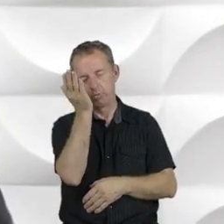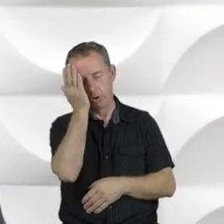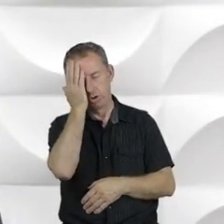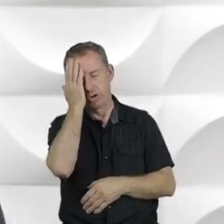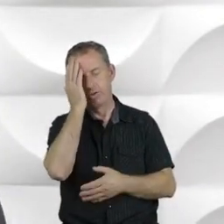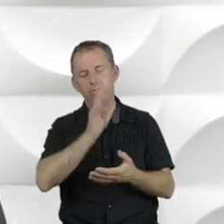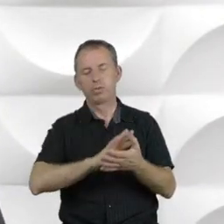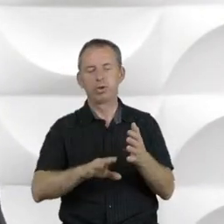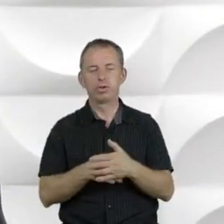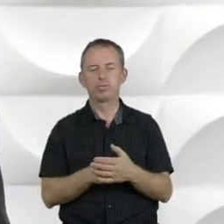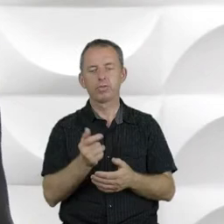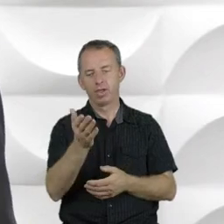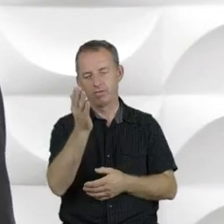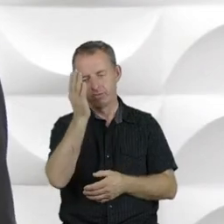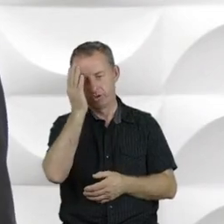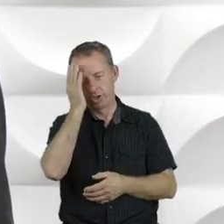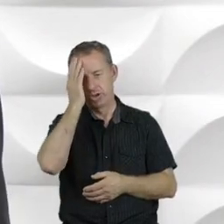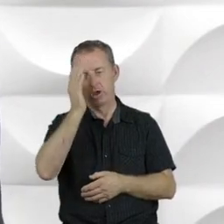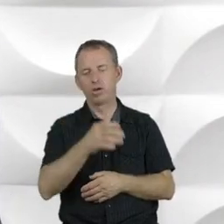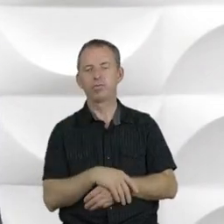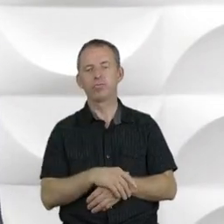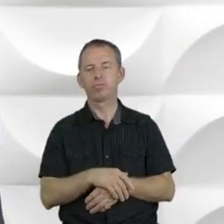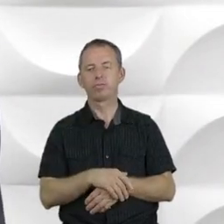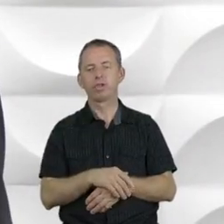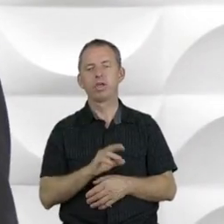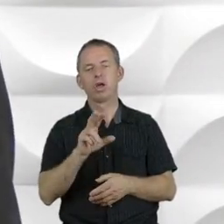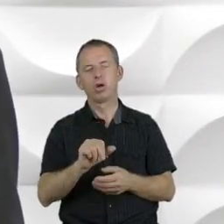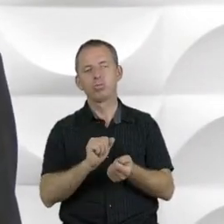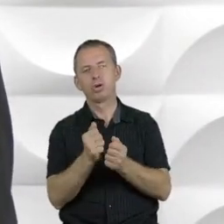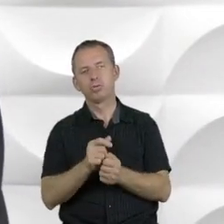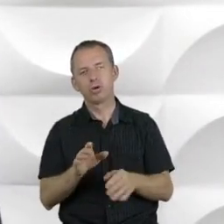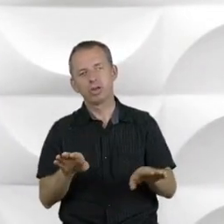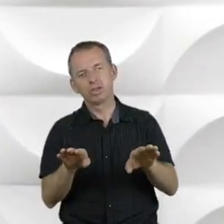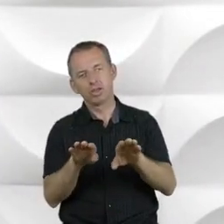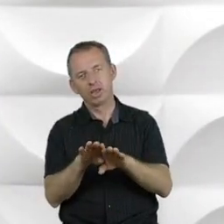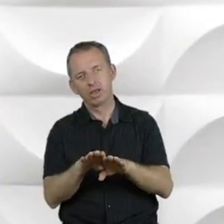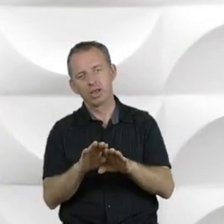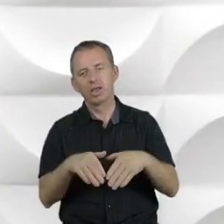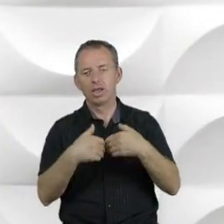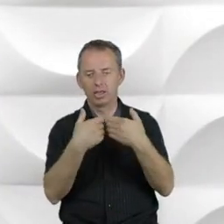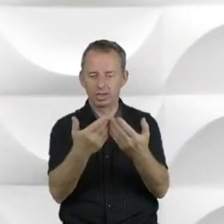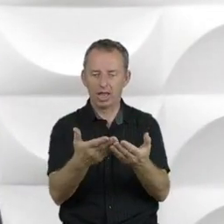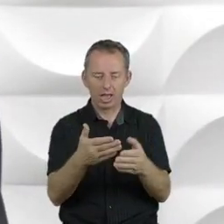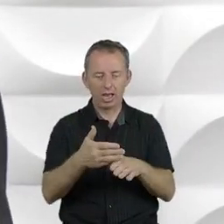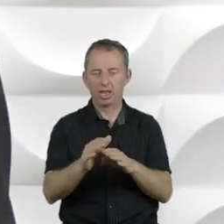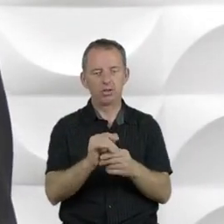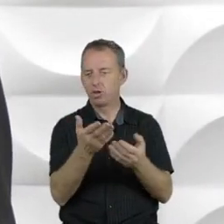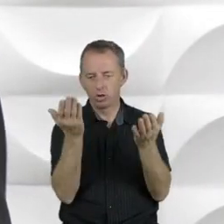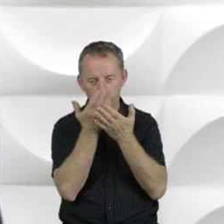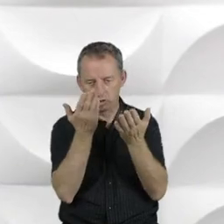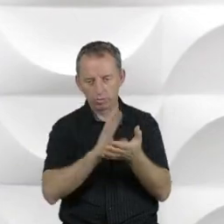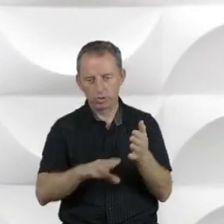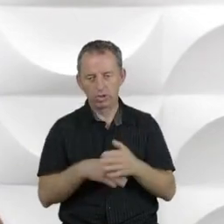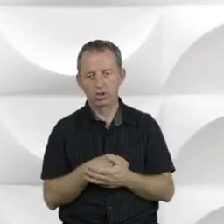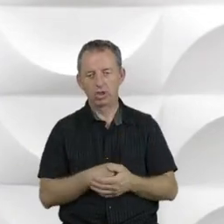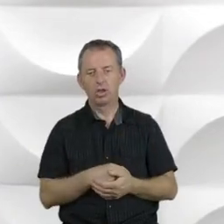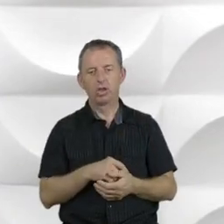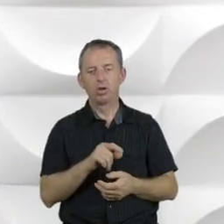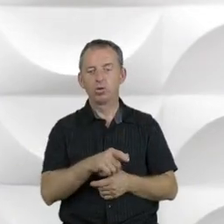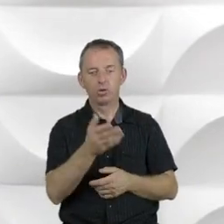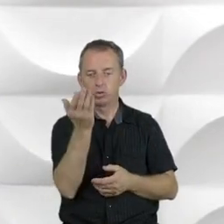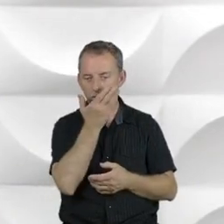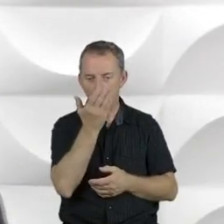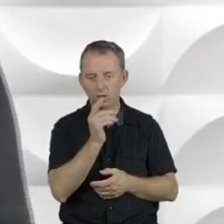Biblię, bo gdybym wiedział, to chyba bym zamknął ją i dalej nie czytał i z ludźmi czytającymi